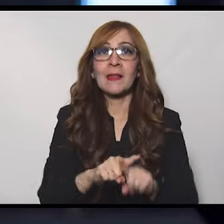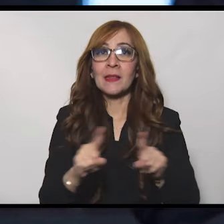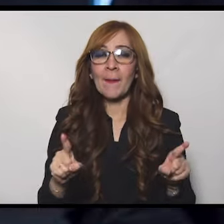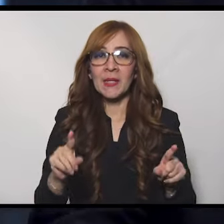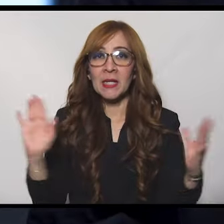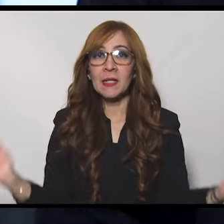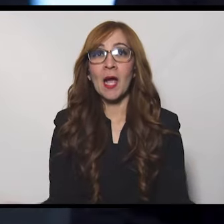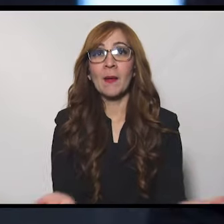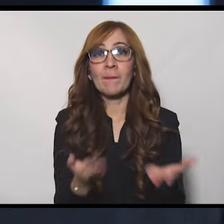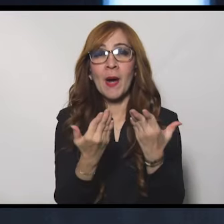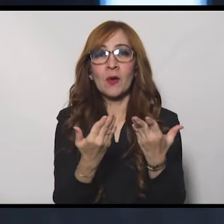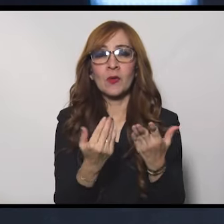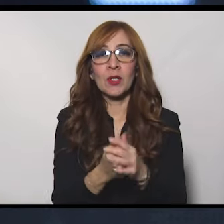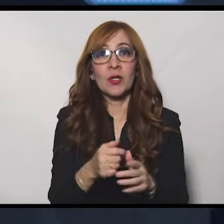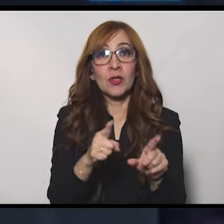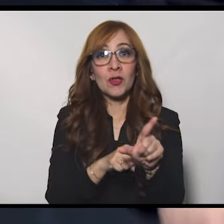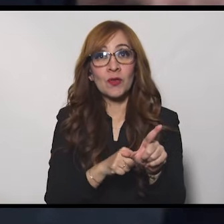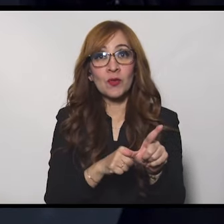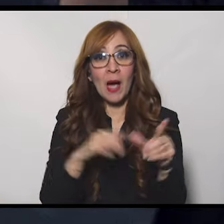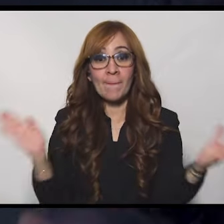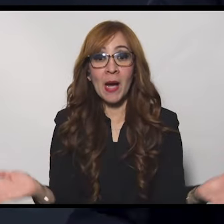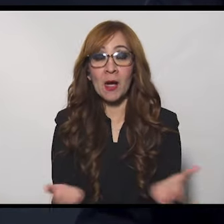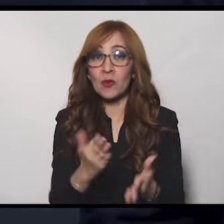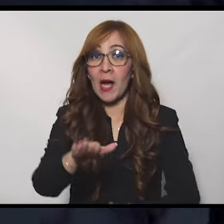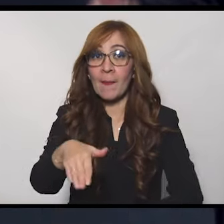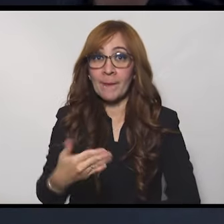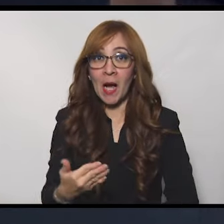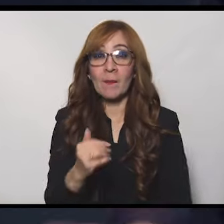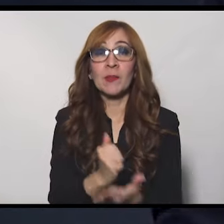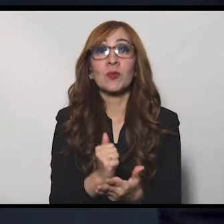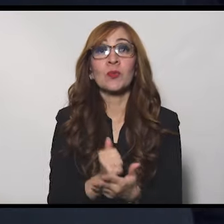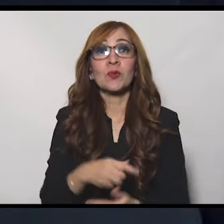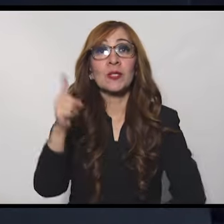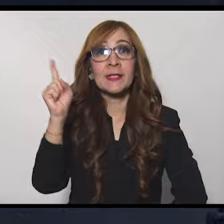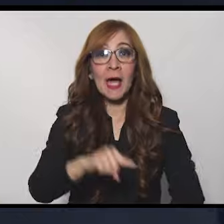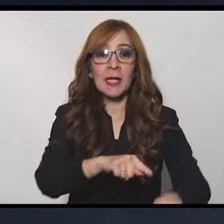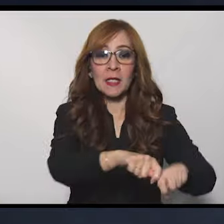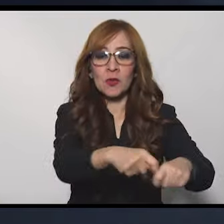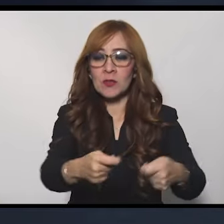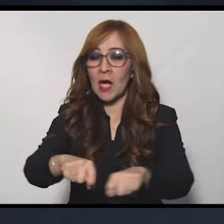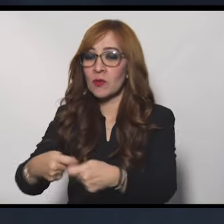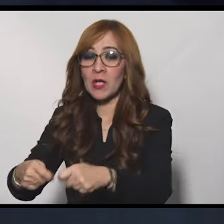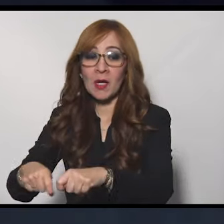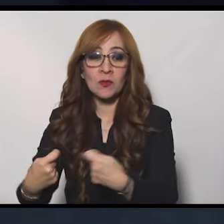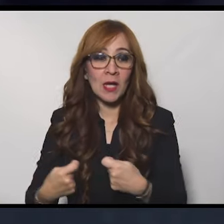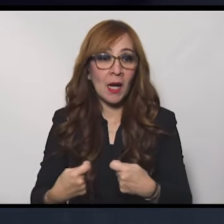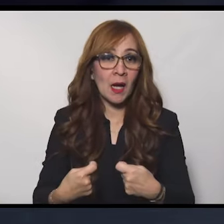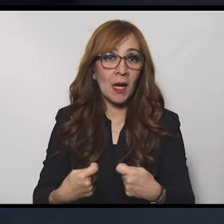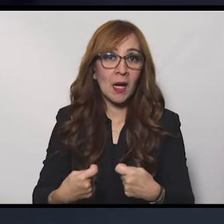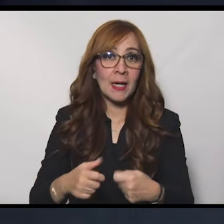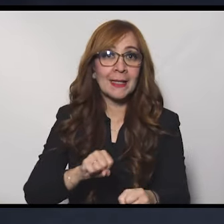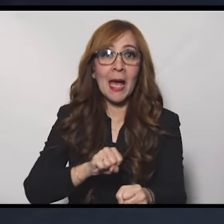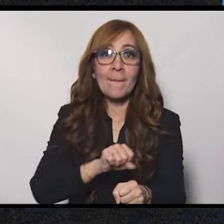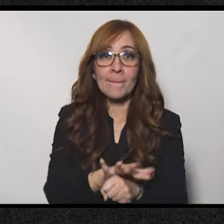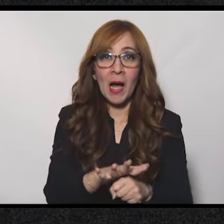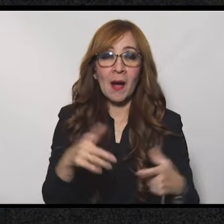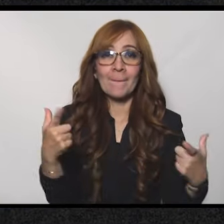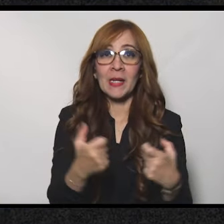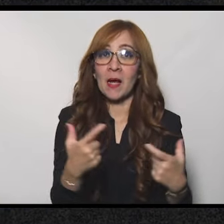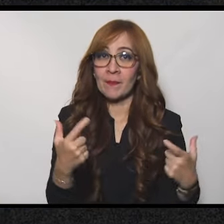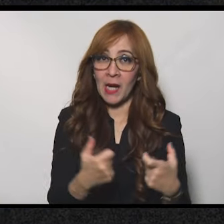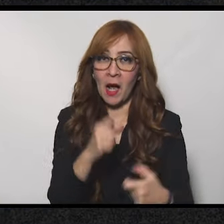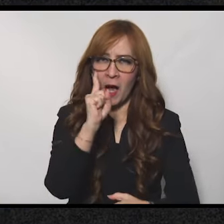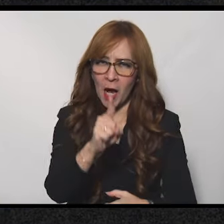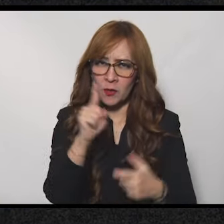yang dibangun oleh Yosua adalah literally ruins. Hancur karena peperangan. Dan hari